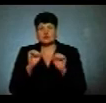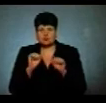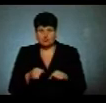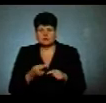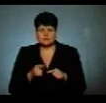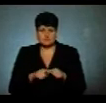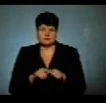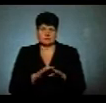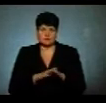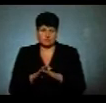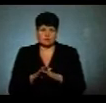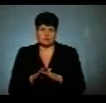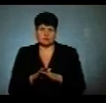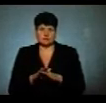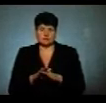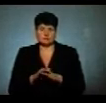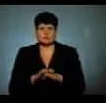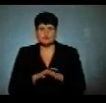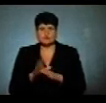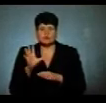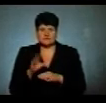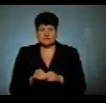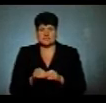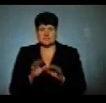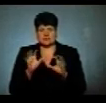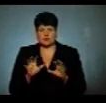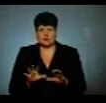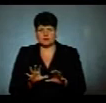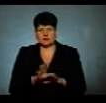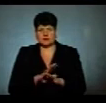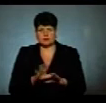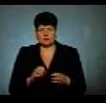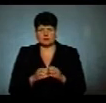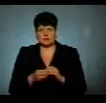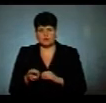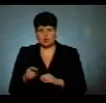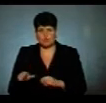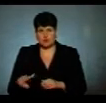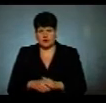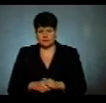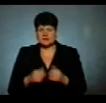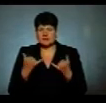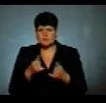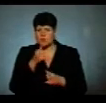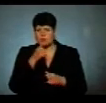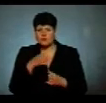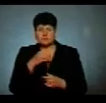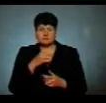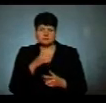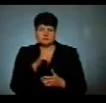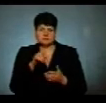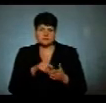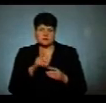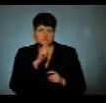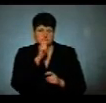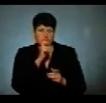речі реагувати і вживати заходи, щоб дотримувати всі діючі законодавства і не піддавали загрозі тернополян. І зараз спробуємо відповісти на ще одне запитання.